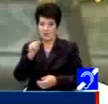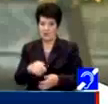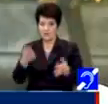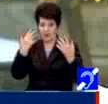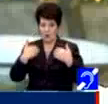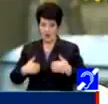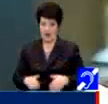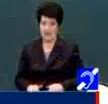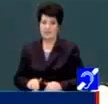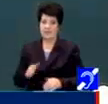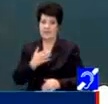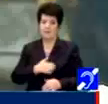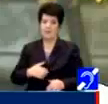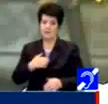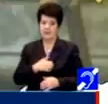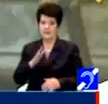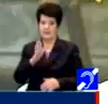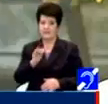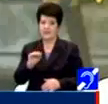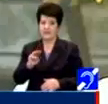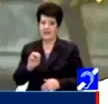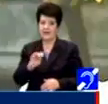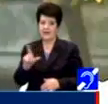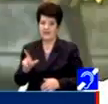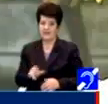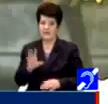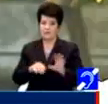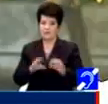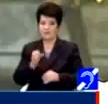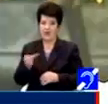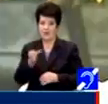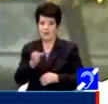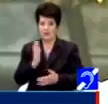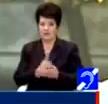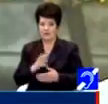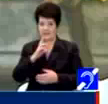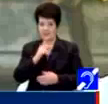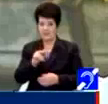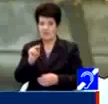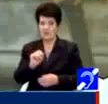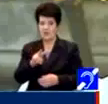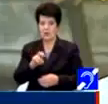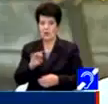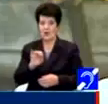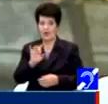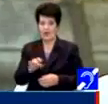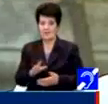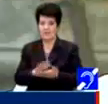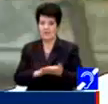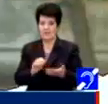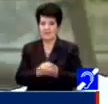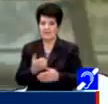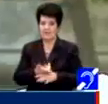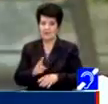tuturor organelor de importanță vitală și, luând în considerație că alcoolul este un toxic celular, în prim plan se afectează foarte